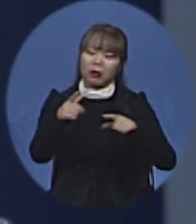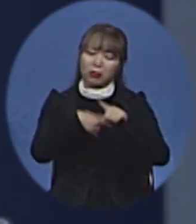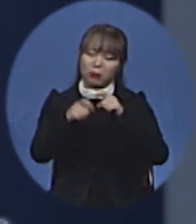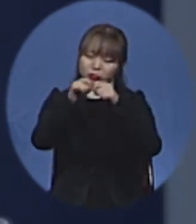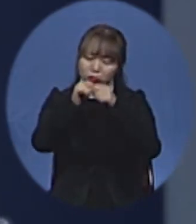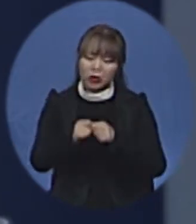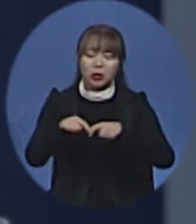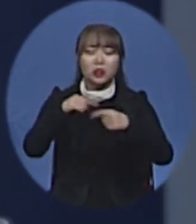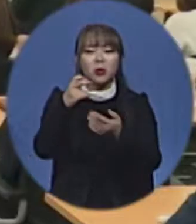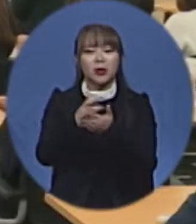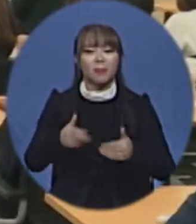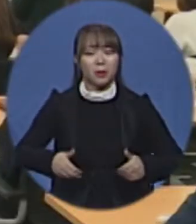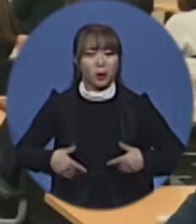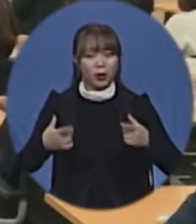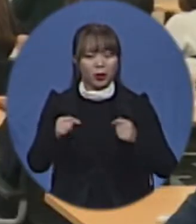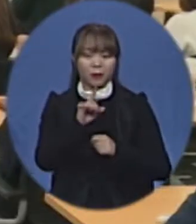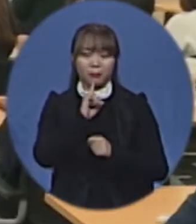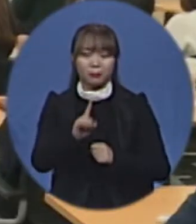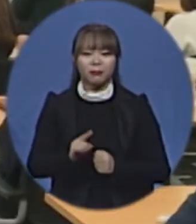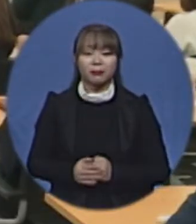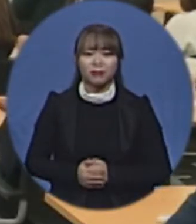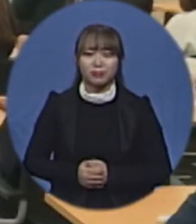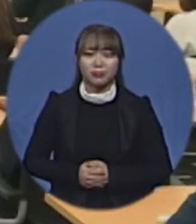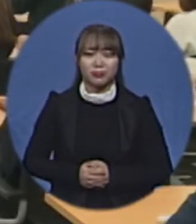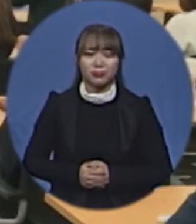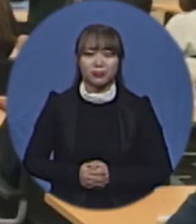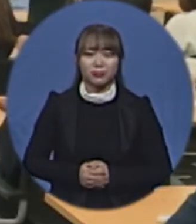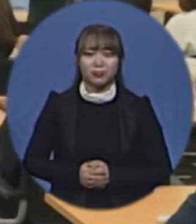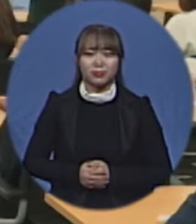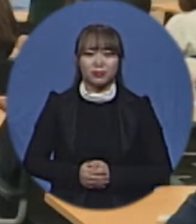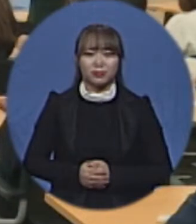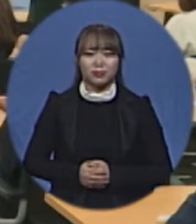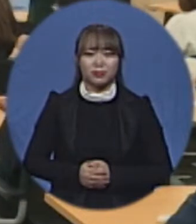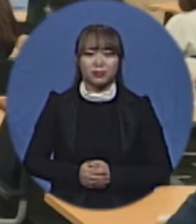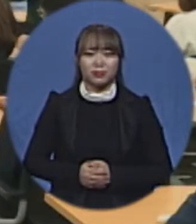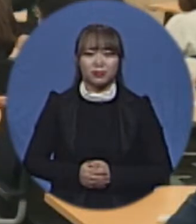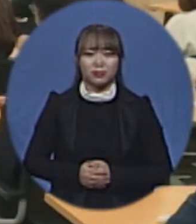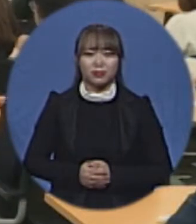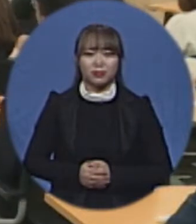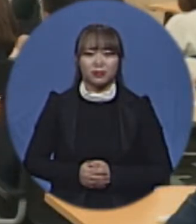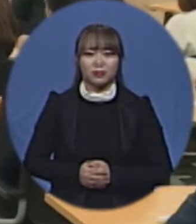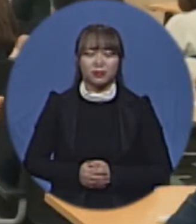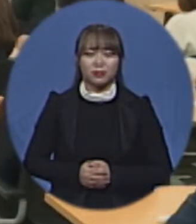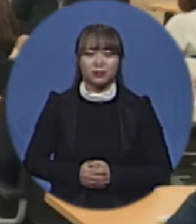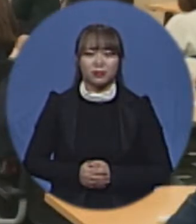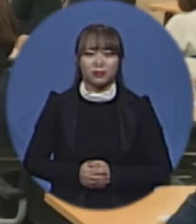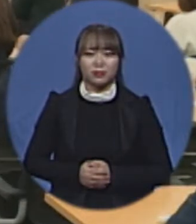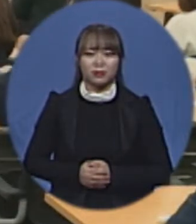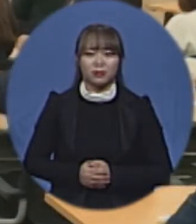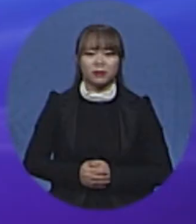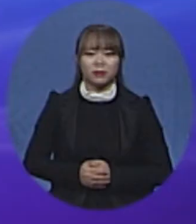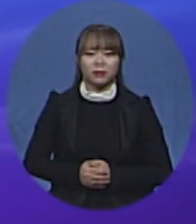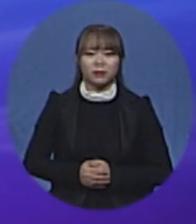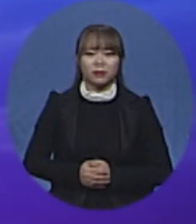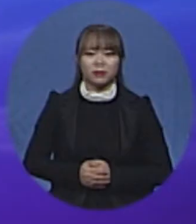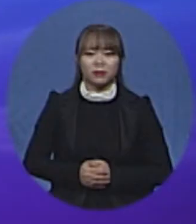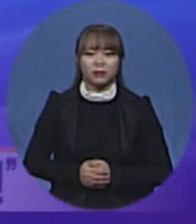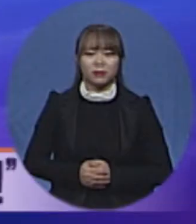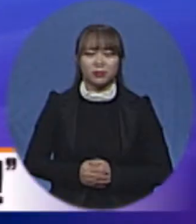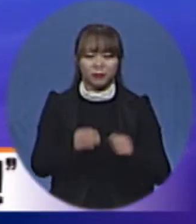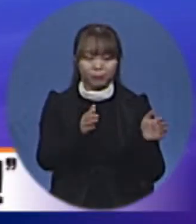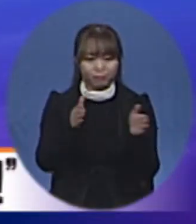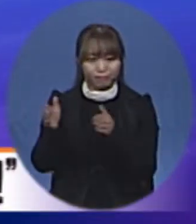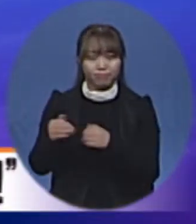구체적인 정책이 필요하다고 강조하고 있습니다. 복지TV 뉴스 하세인입니다.